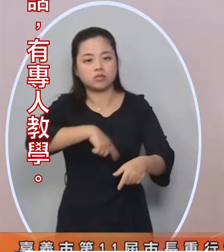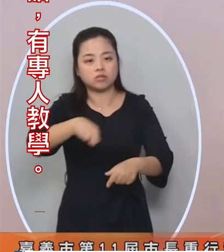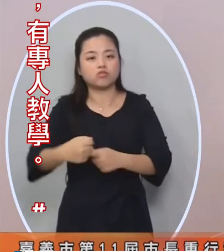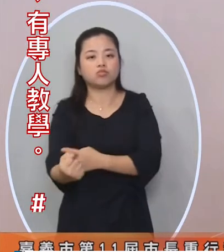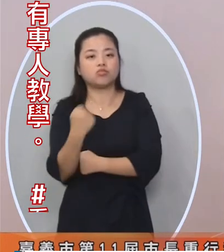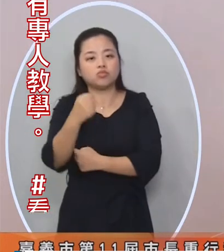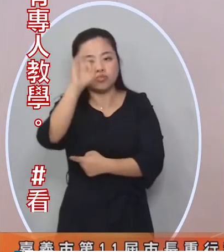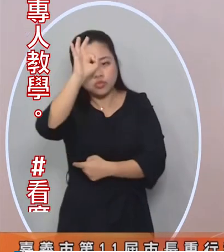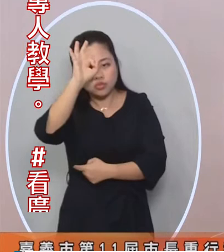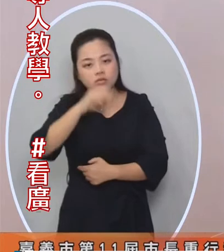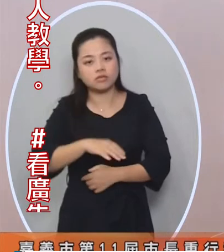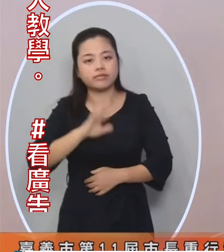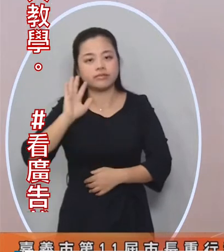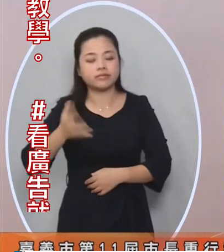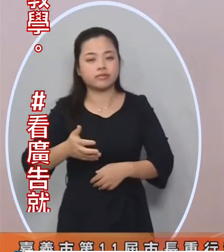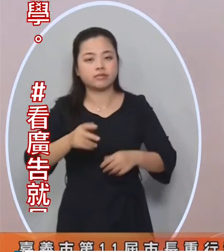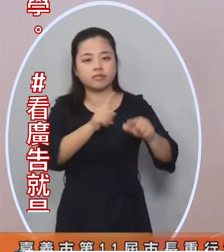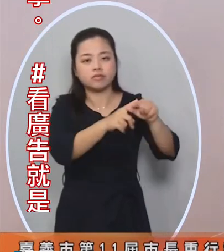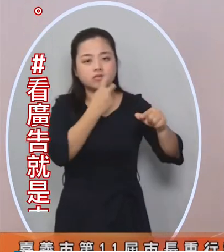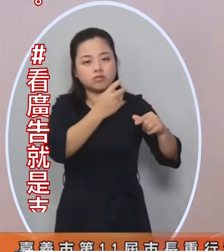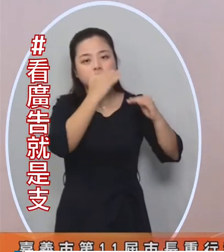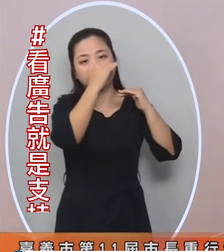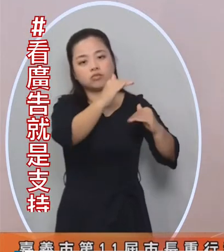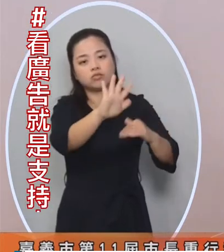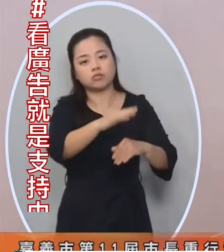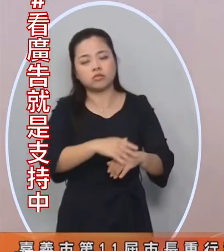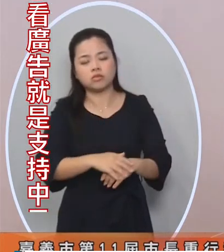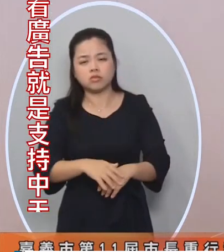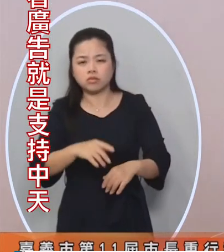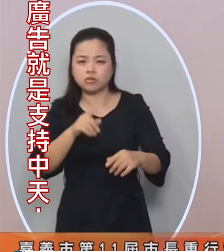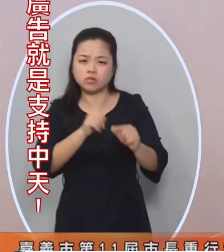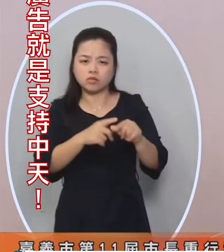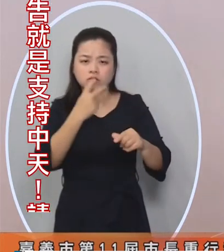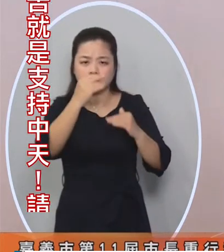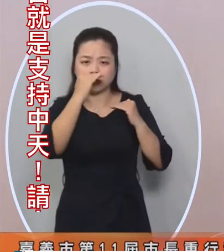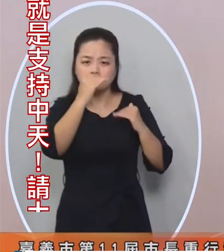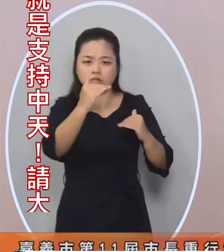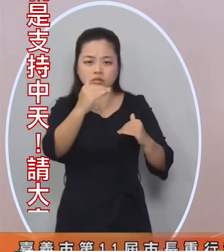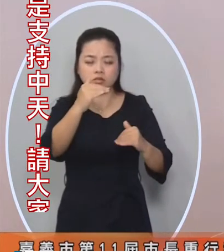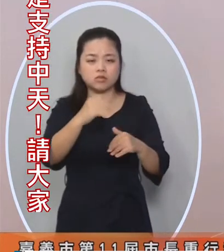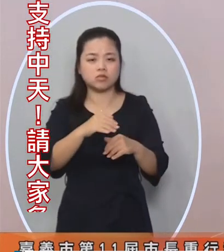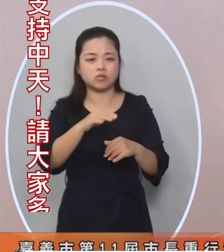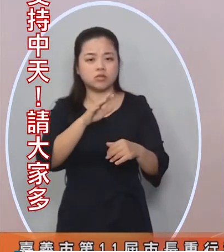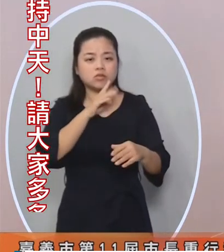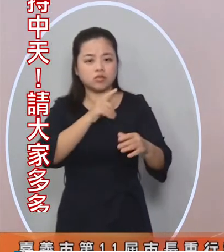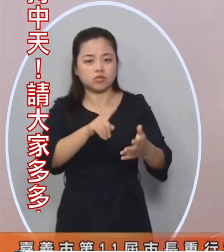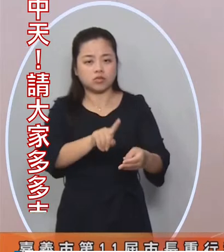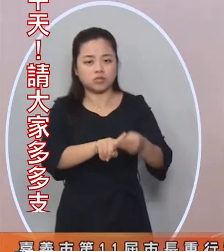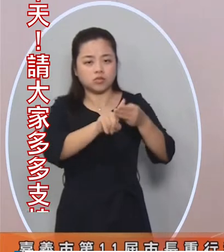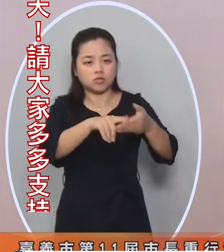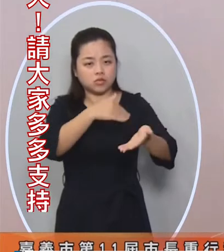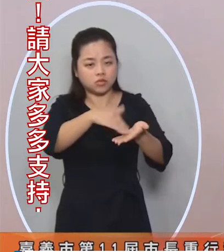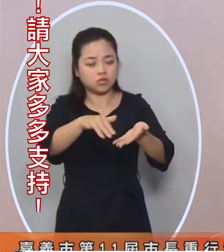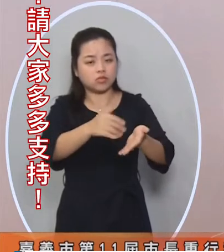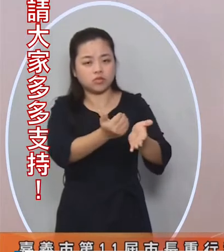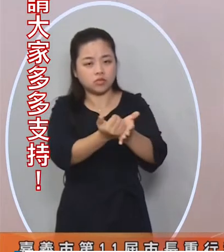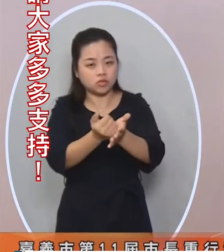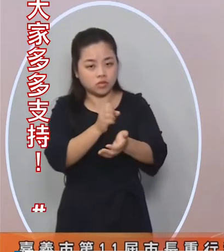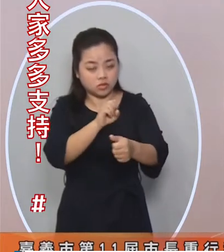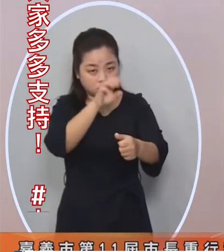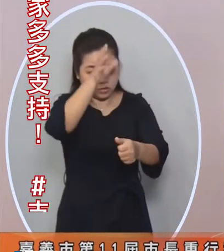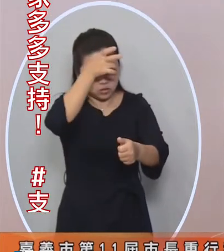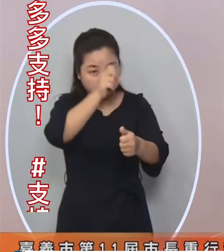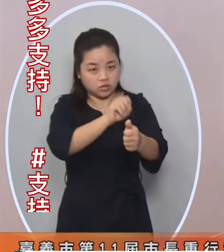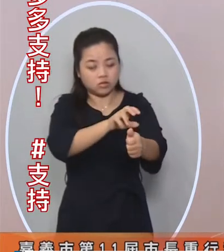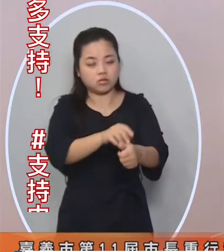来努力看看，但是中央有限制，中央有限制是叫做主计处的预警制度。避免